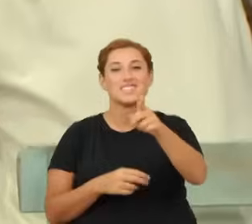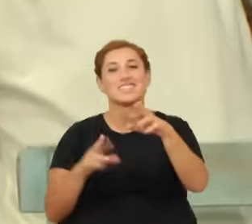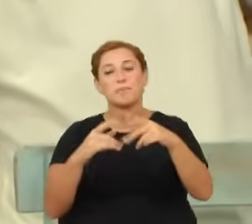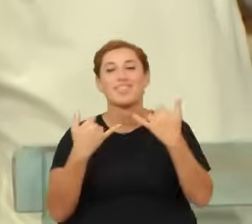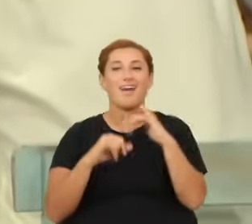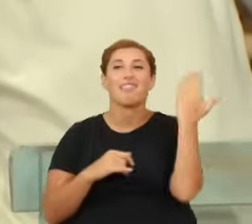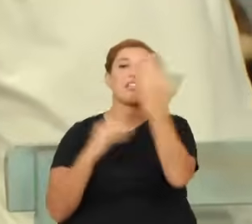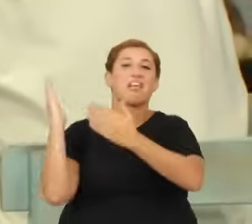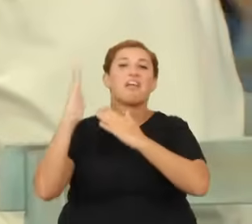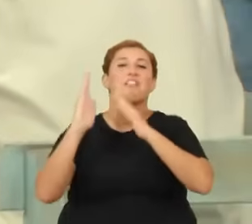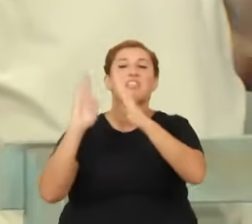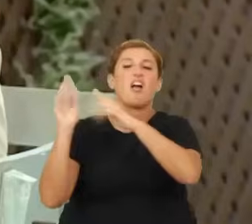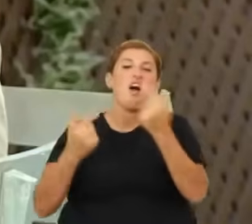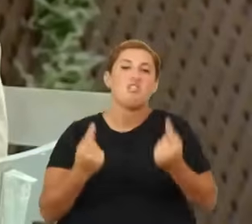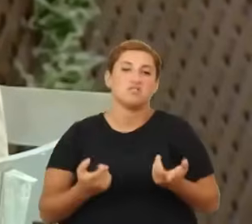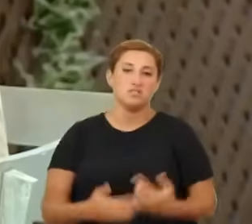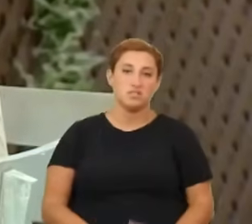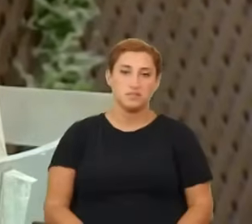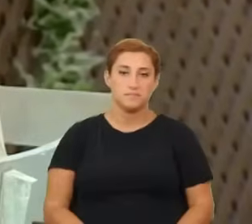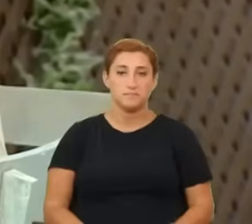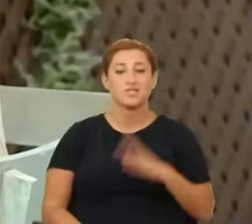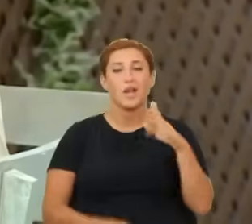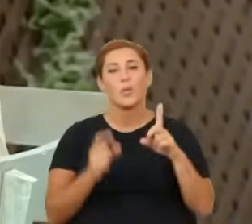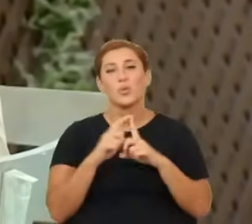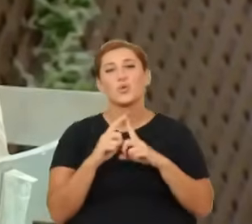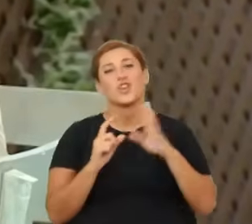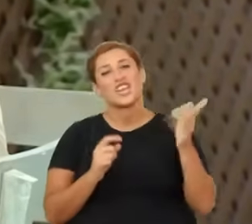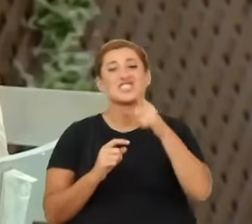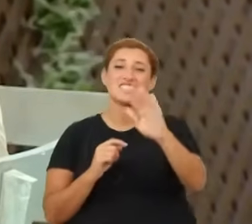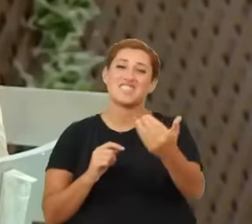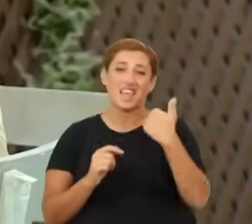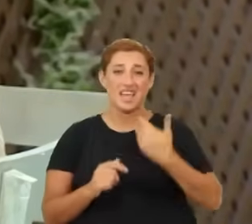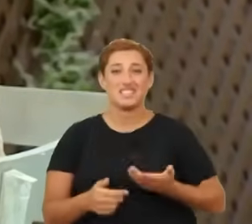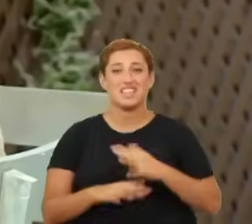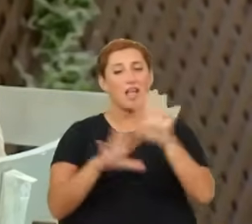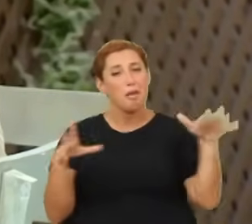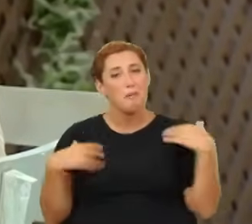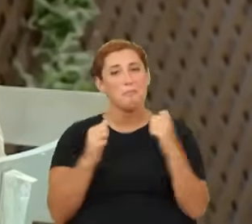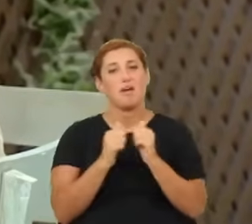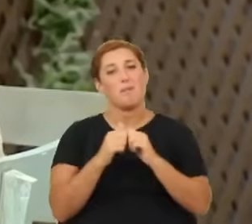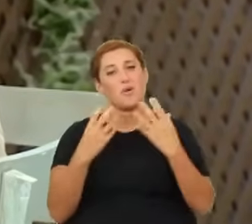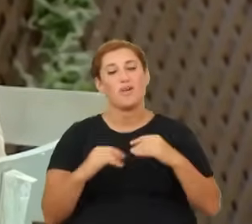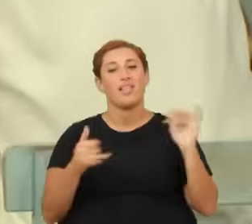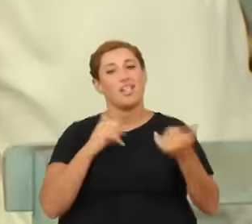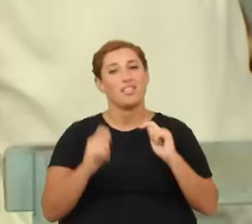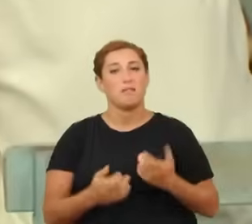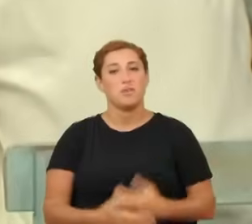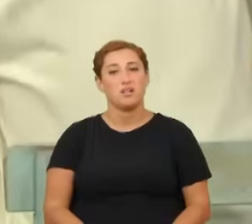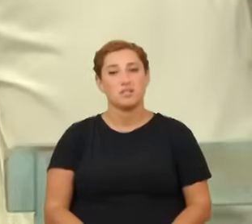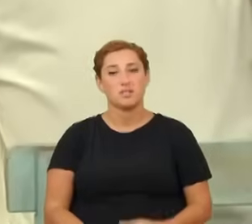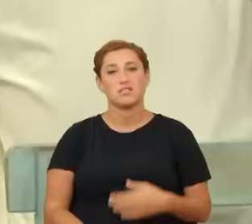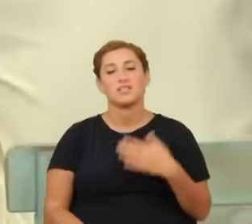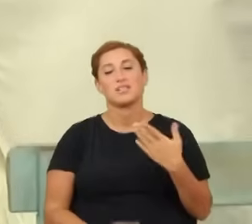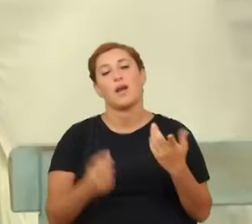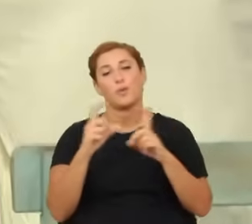gibi tatile giden azdır ya. Ya Dünür, keşke siz de gelseydiniz. Hep beraber olurduk, eğlenirdik ya.